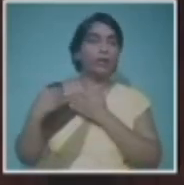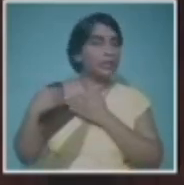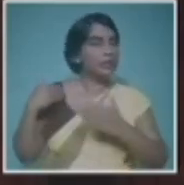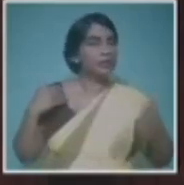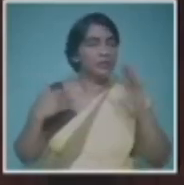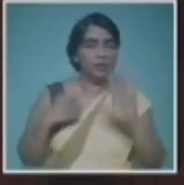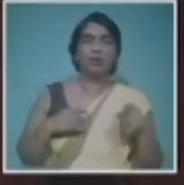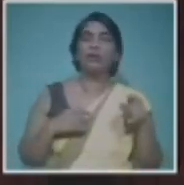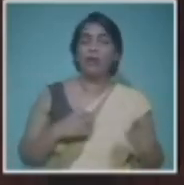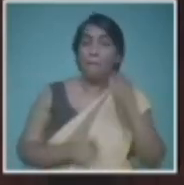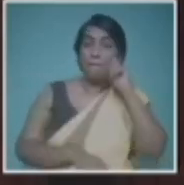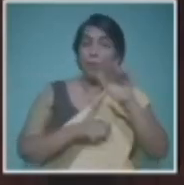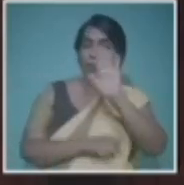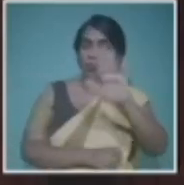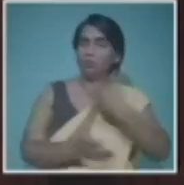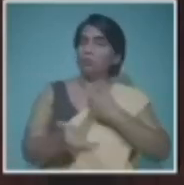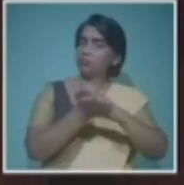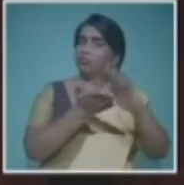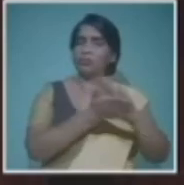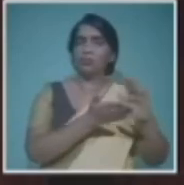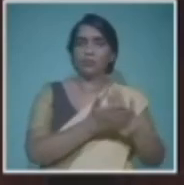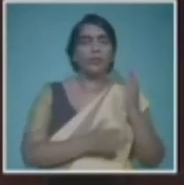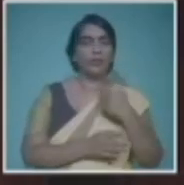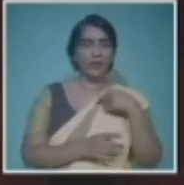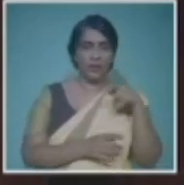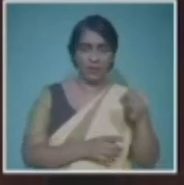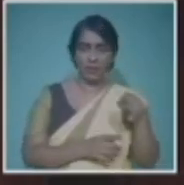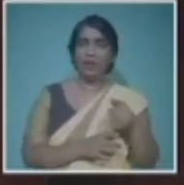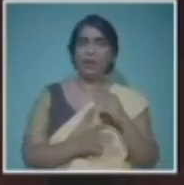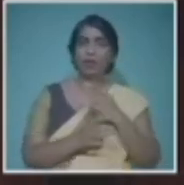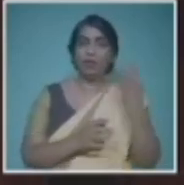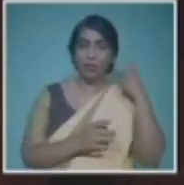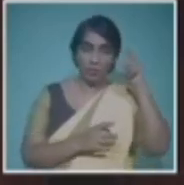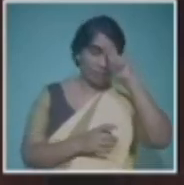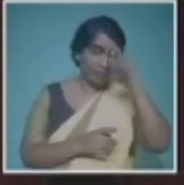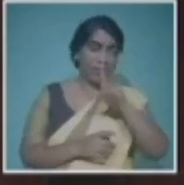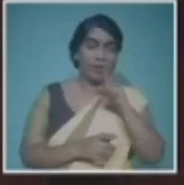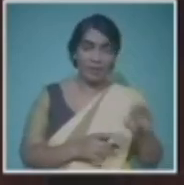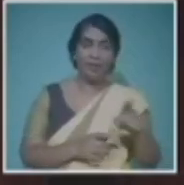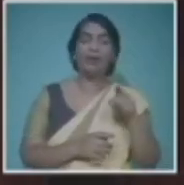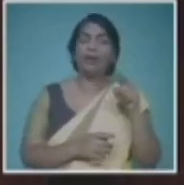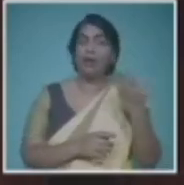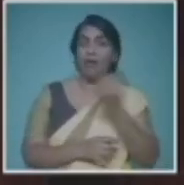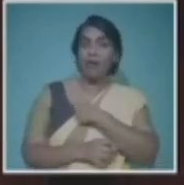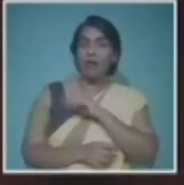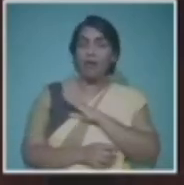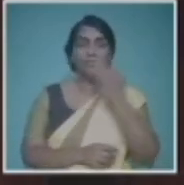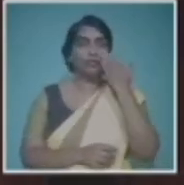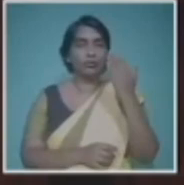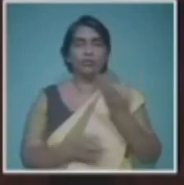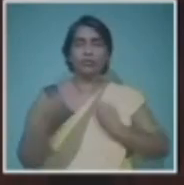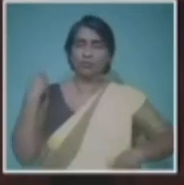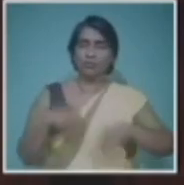ජීවිත කාලයම මිනිසුන් වෙනුවෙන්ම නිර්වාජ්‍යම කටයුතු කරපු කෙනෙක් හකින් මැමැත්තුමා කියපු වගේ හාමුදුරුවෝ දැක්කම අද